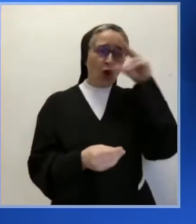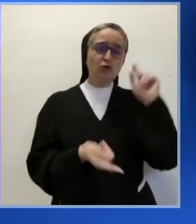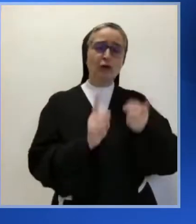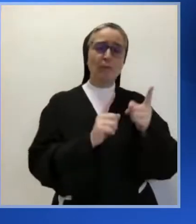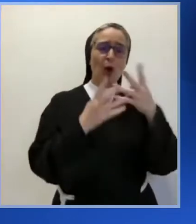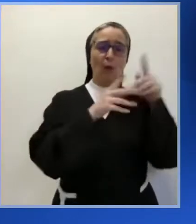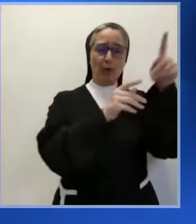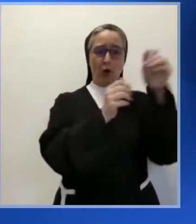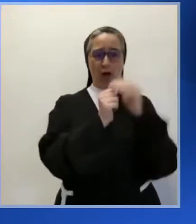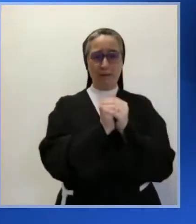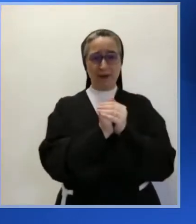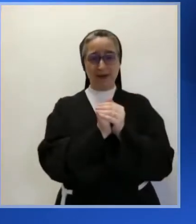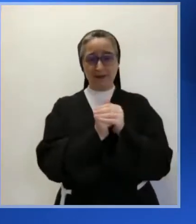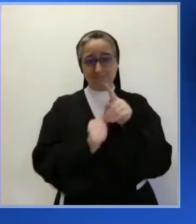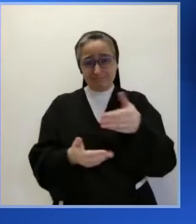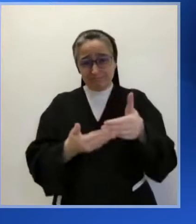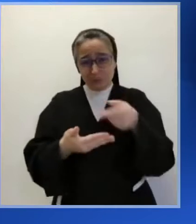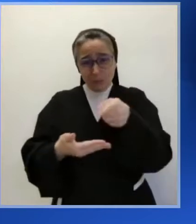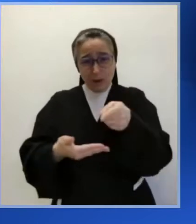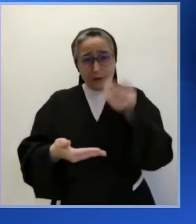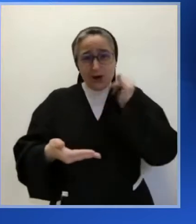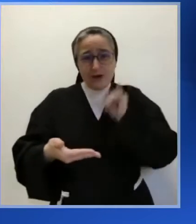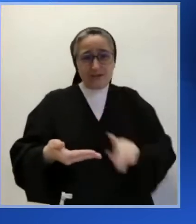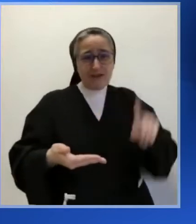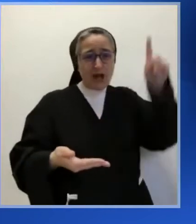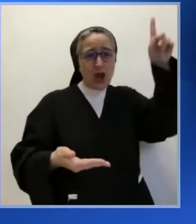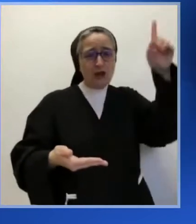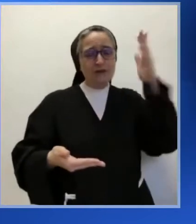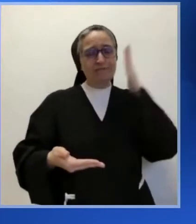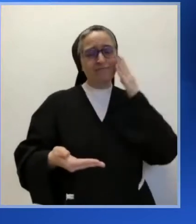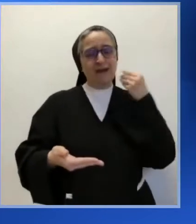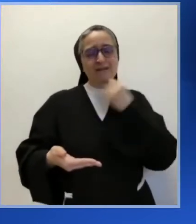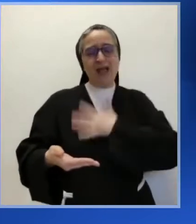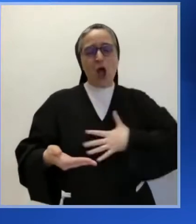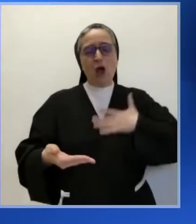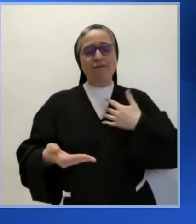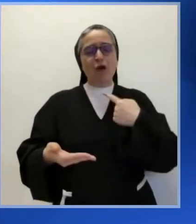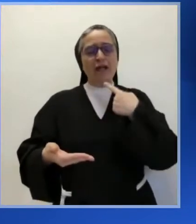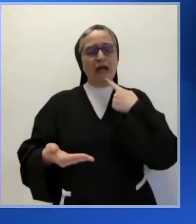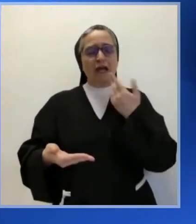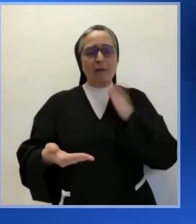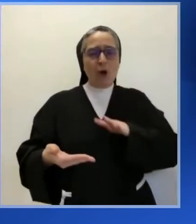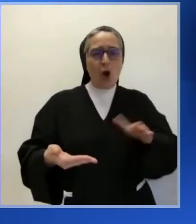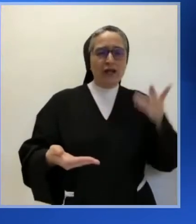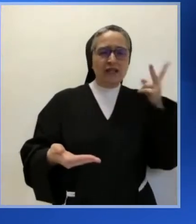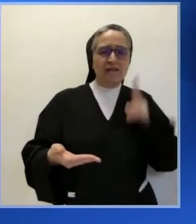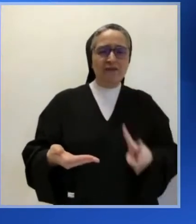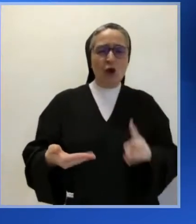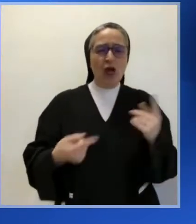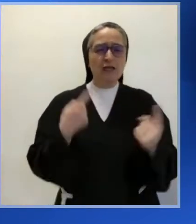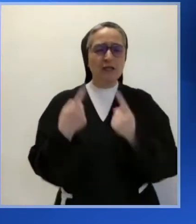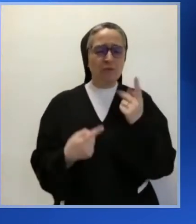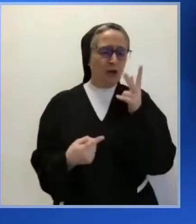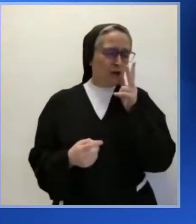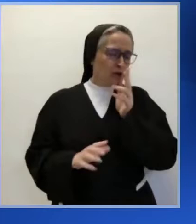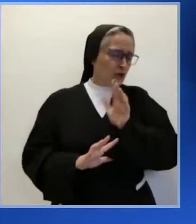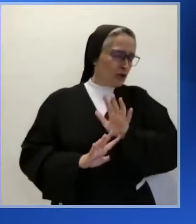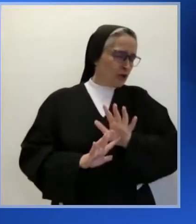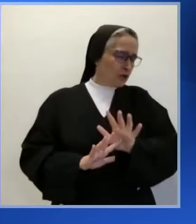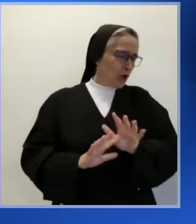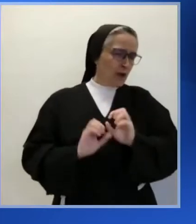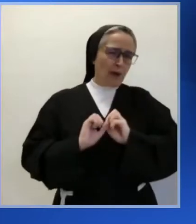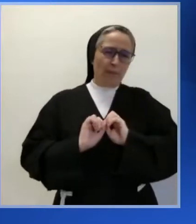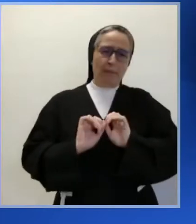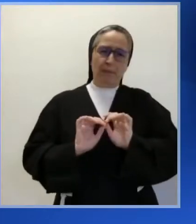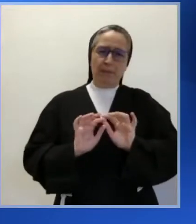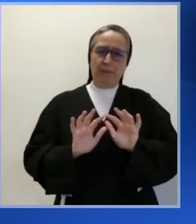Figlio di Dio, conforta le vittime della violenza nei confronti delle donne che dilaga in